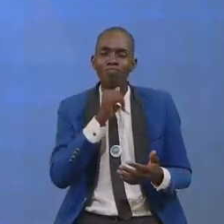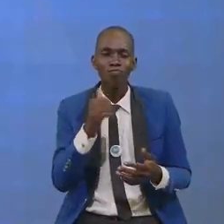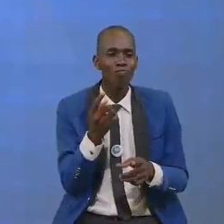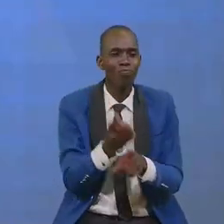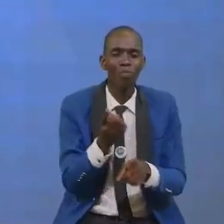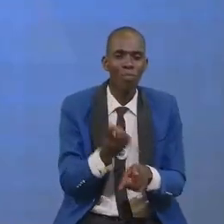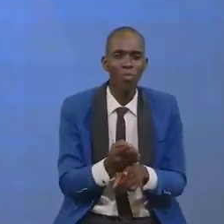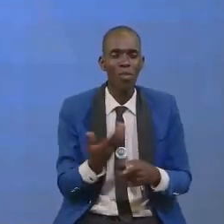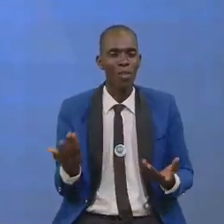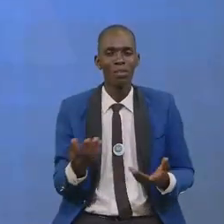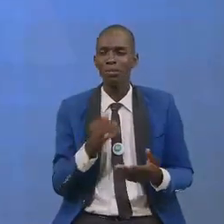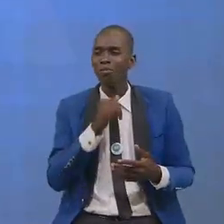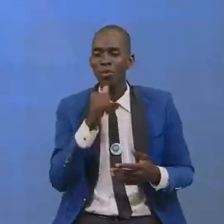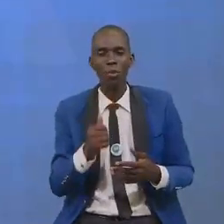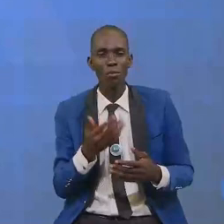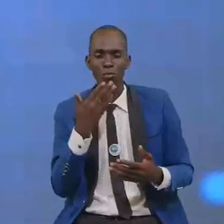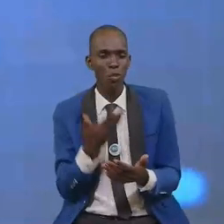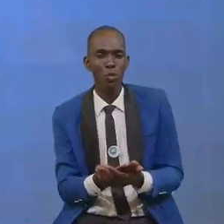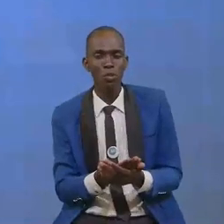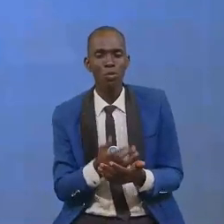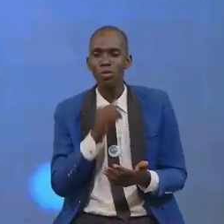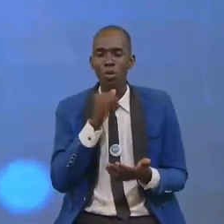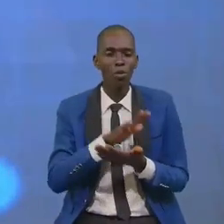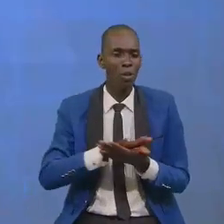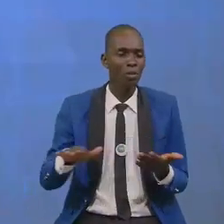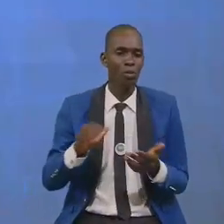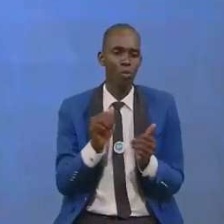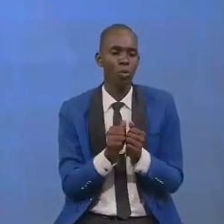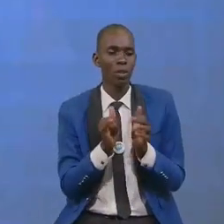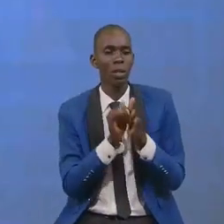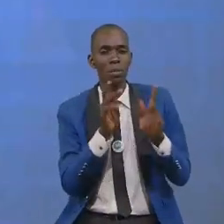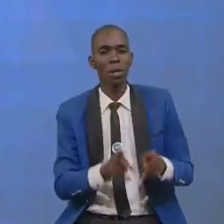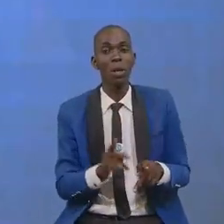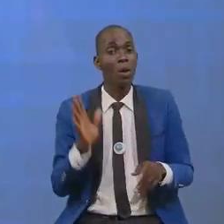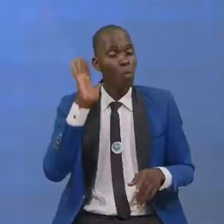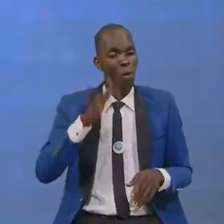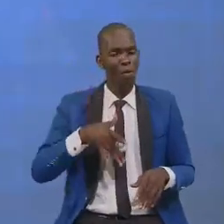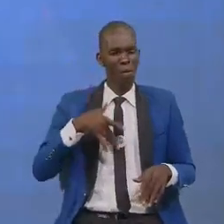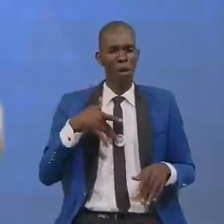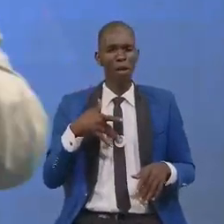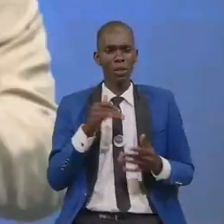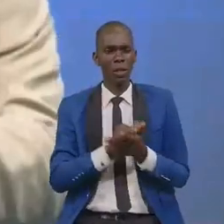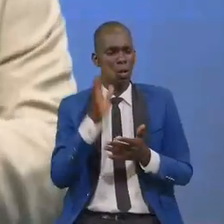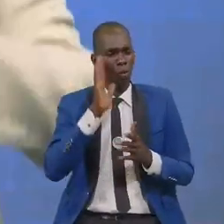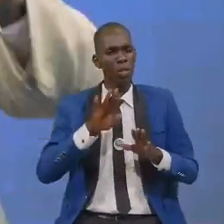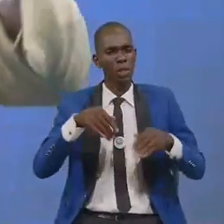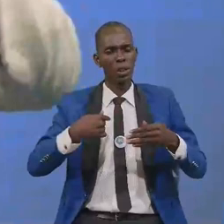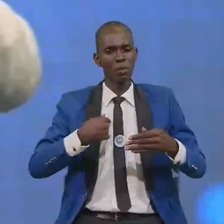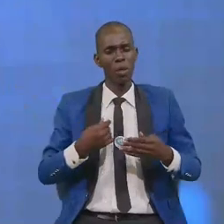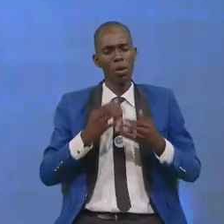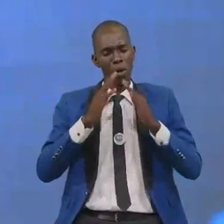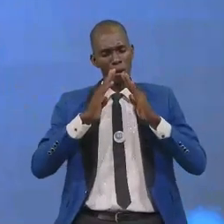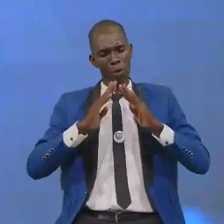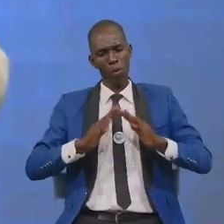du légal d'un juste avec eux ils se disent non ça va quand même les soulager de leur tension